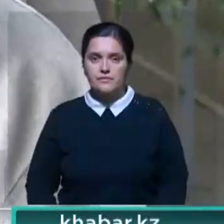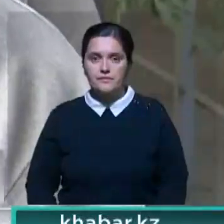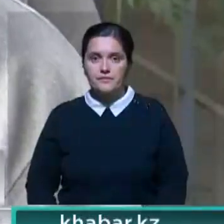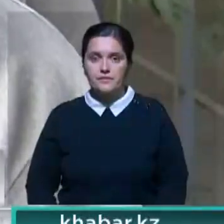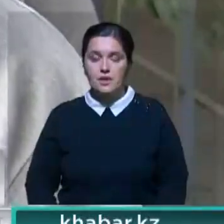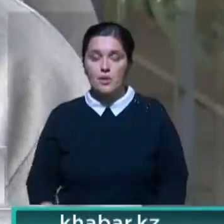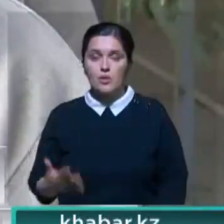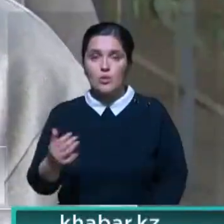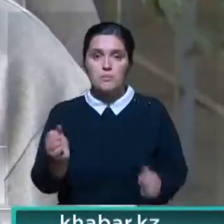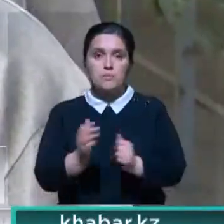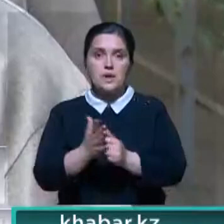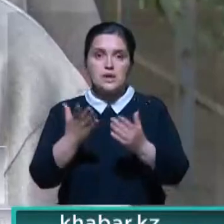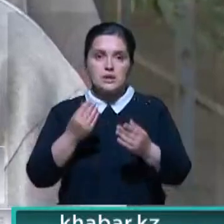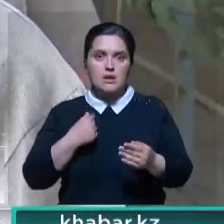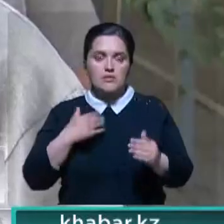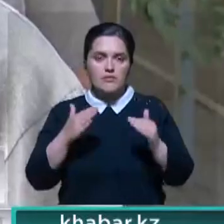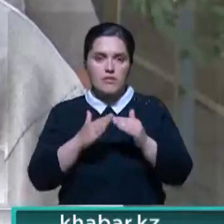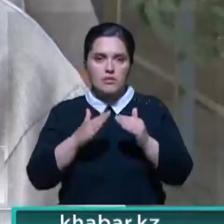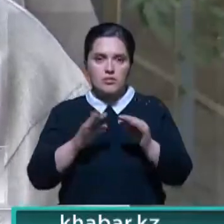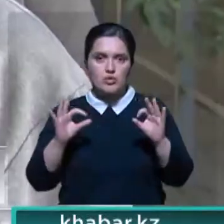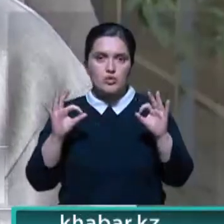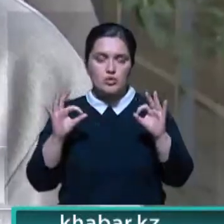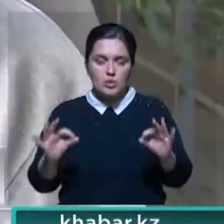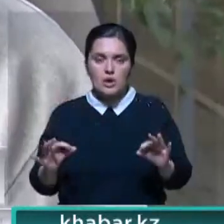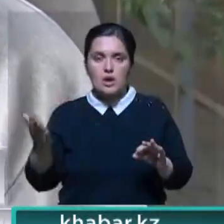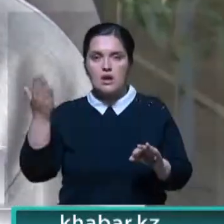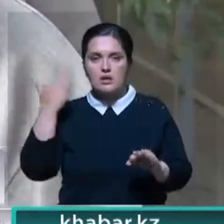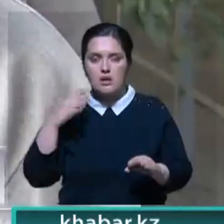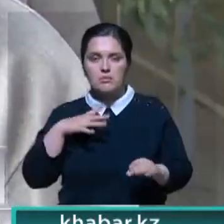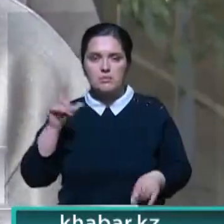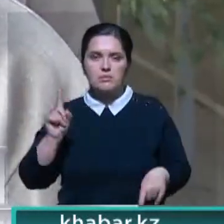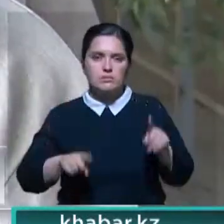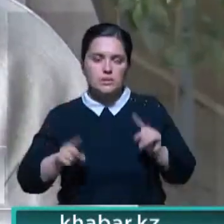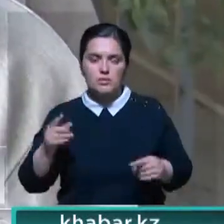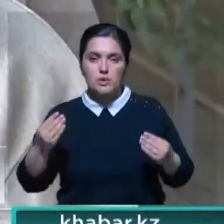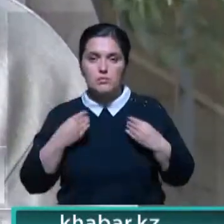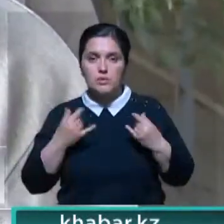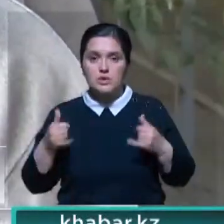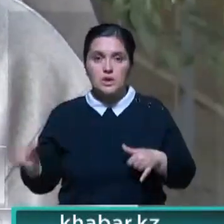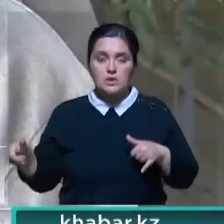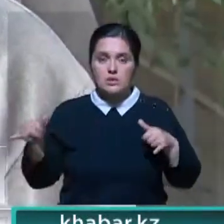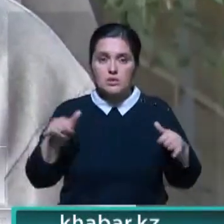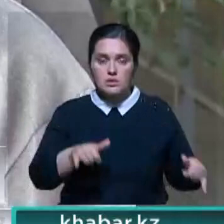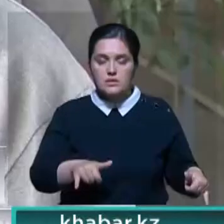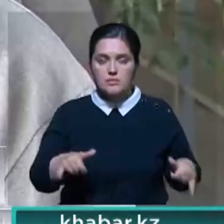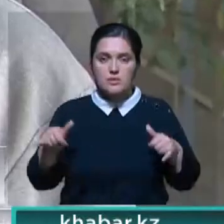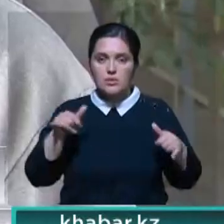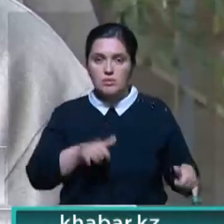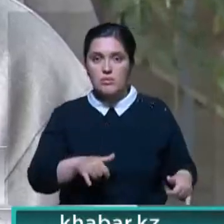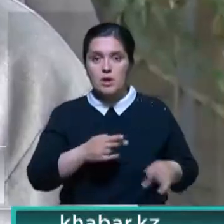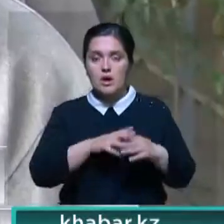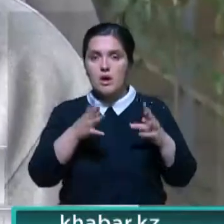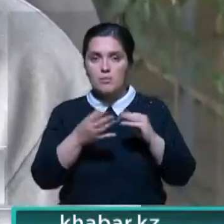Вот уже ровно 15 дней, как в доме нет ни капли воды. Раньше еще как-то перебоями давали. Теперь носим ее откуда придется. Конечно,